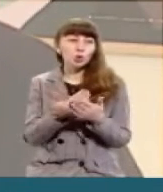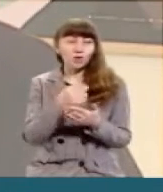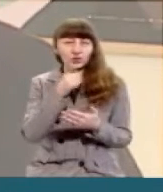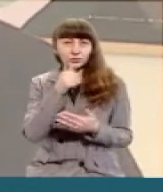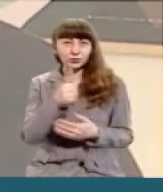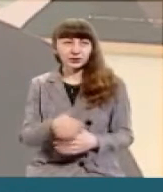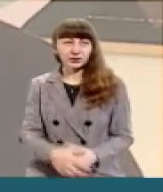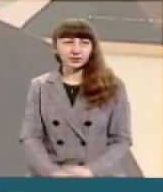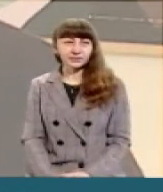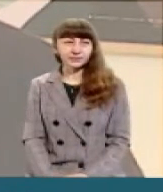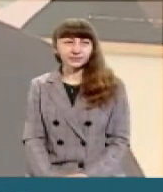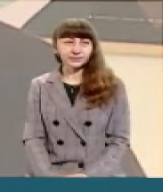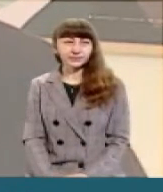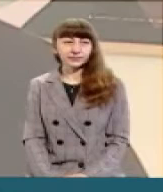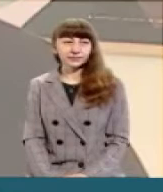городе.